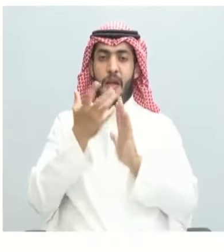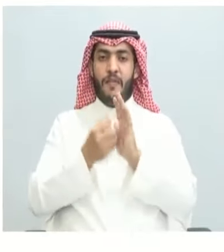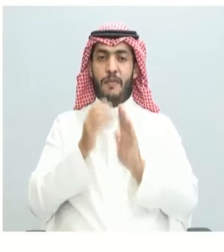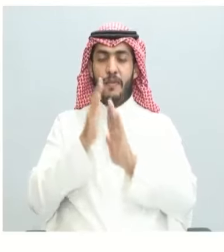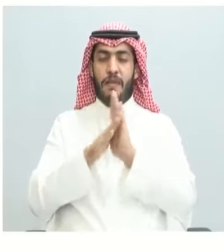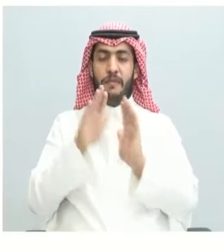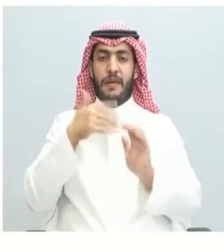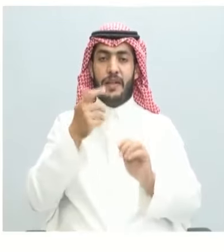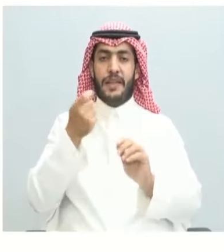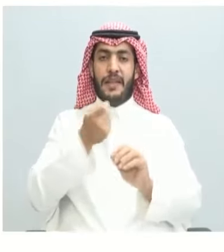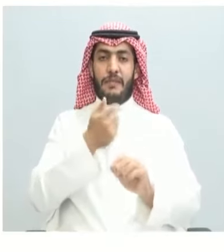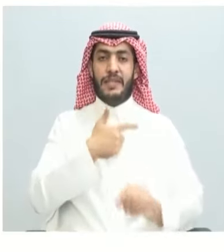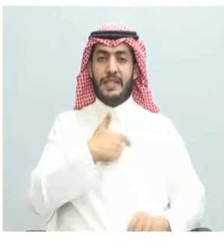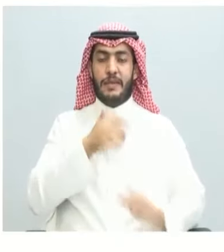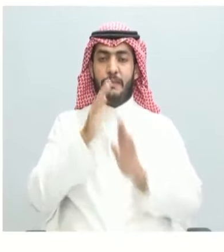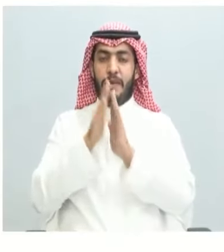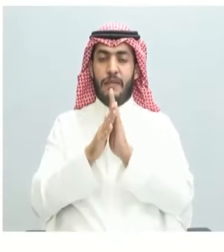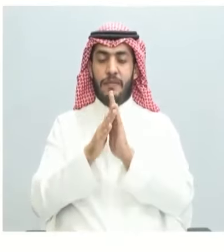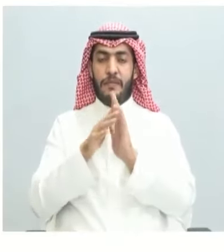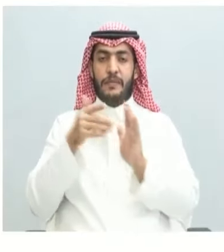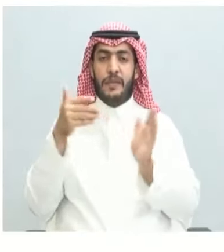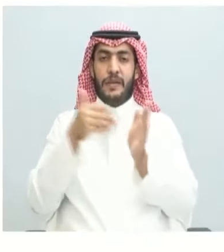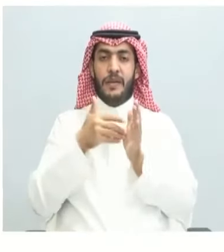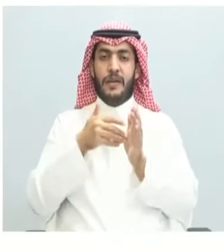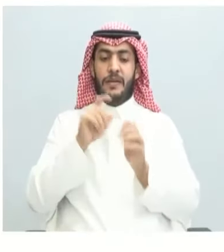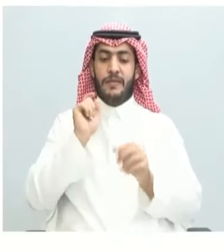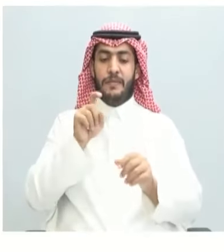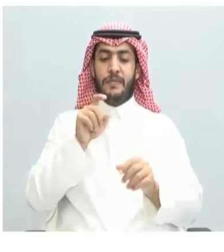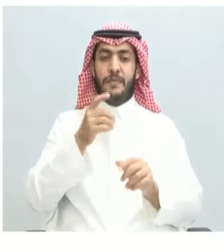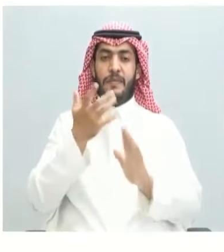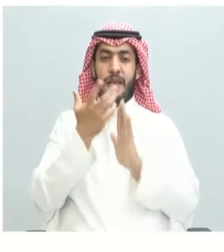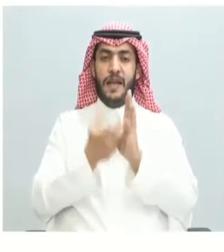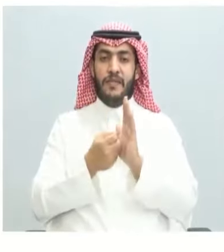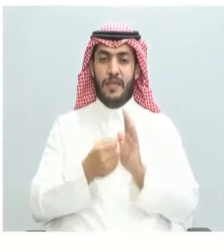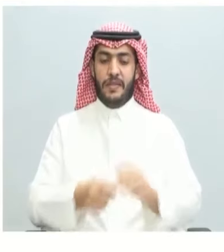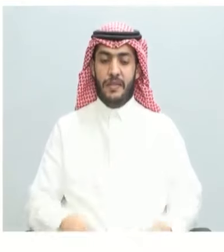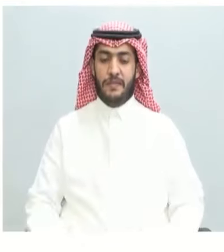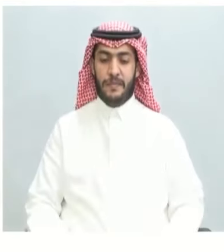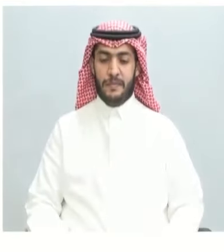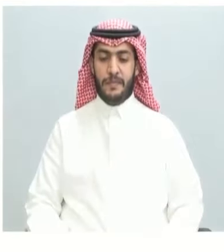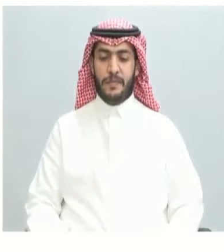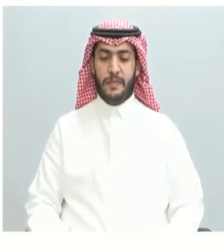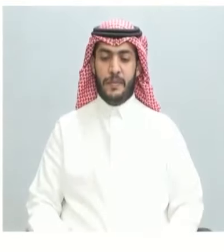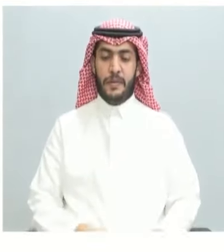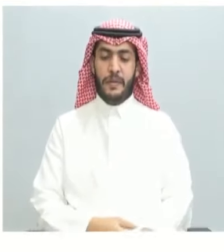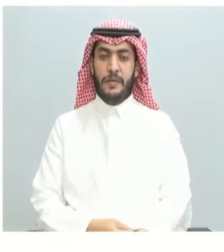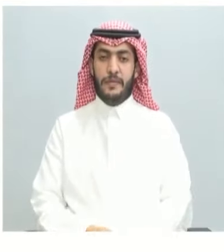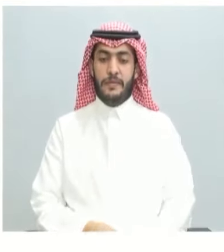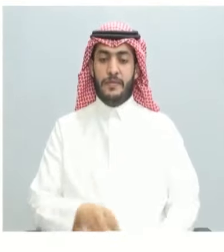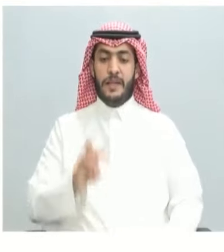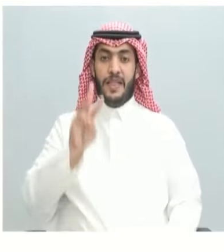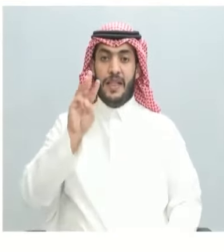الملف وبعدها نقوم بكتابه اسم الملف واخيرا نقوم بالضغط على سيف ثلاثه